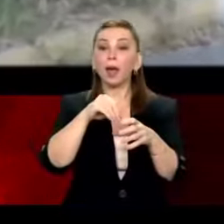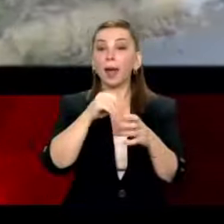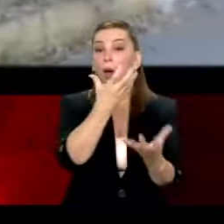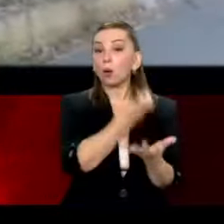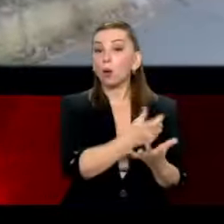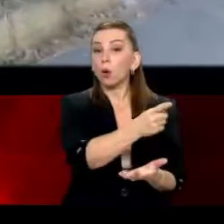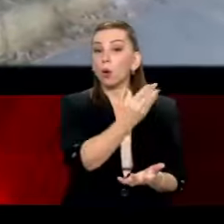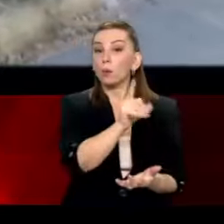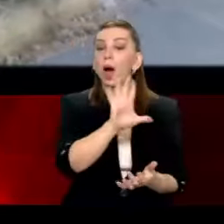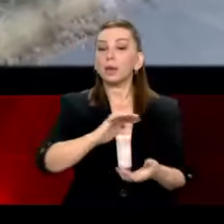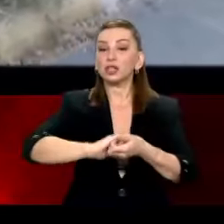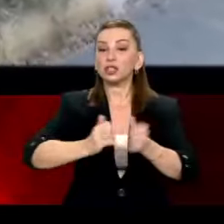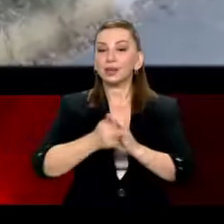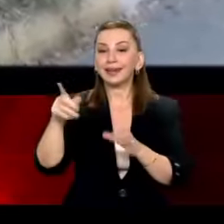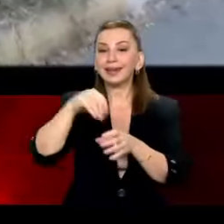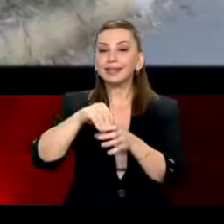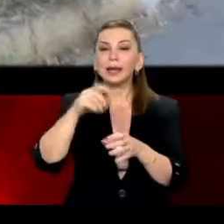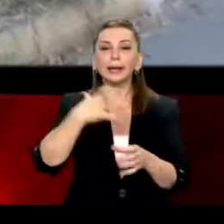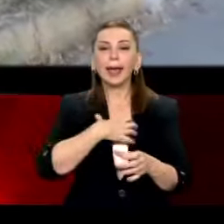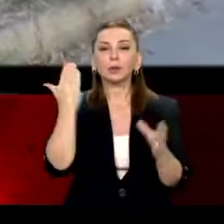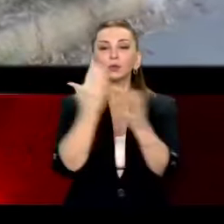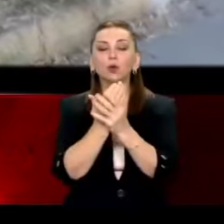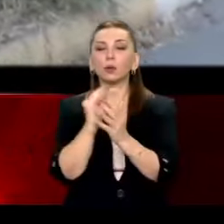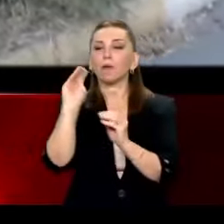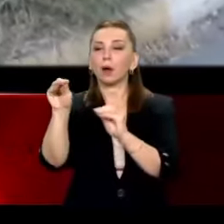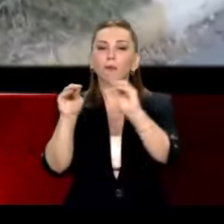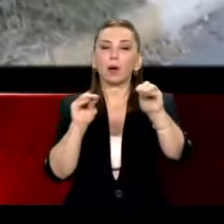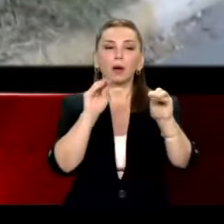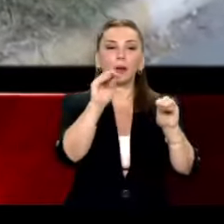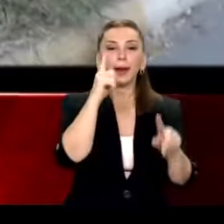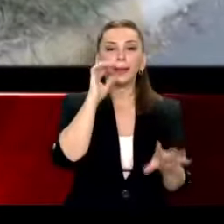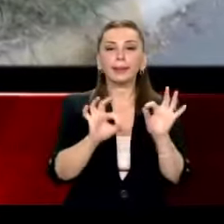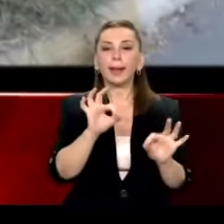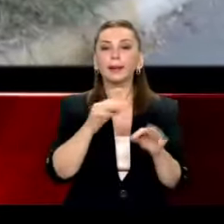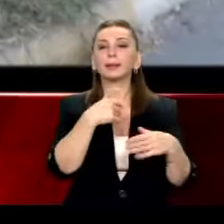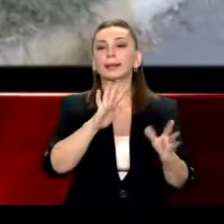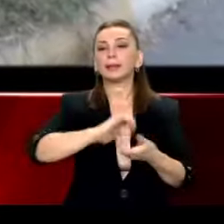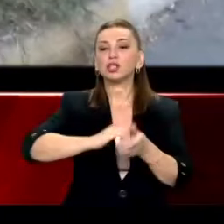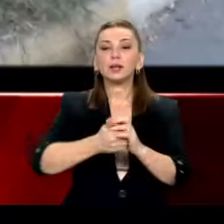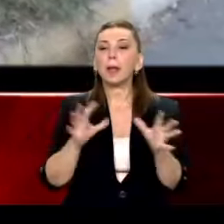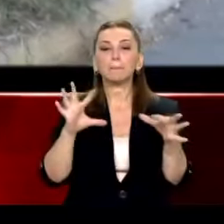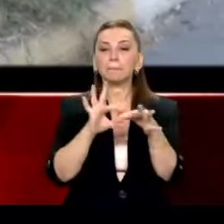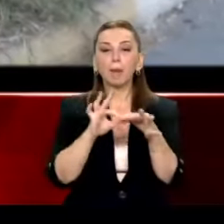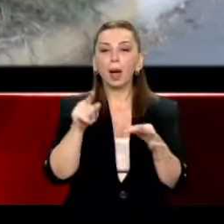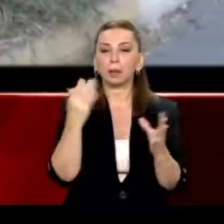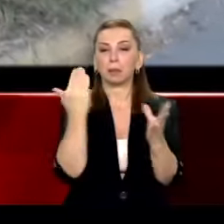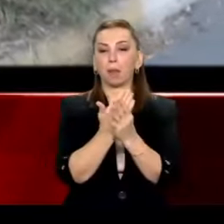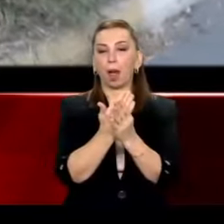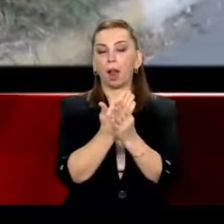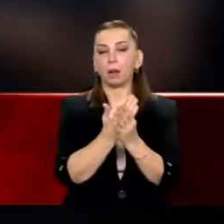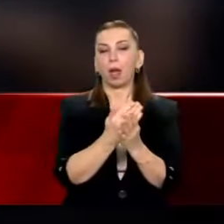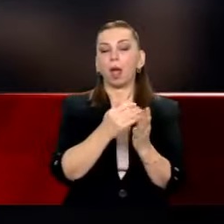chete kendi içerisinde bu dosyaları elden ele gezdirip tedavi uygulayanlara değil çeteye bağlı kişilere belgeleri